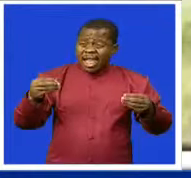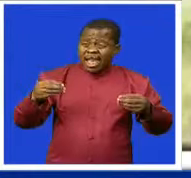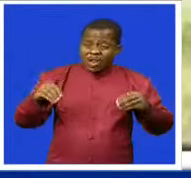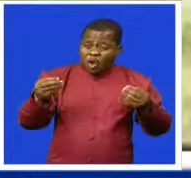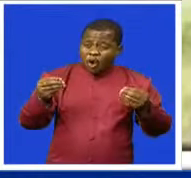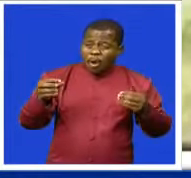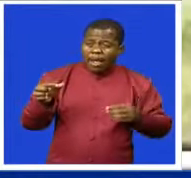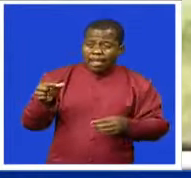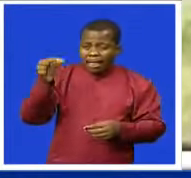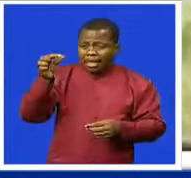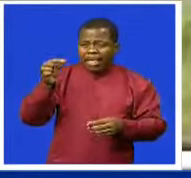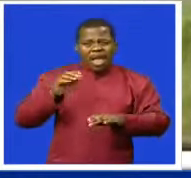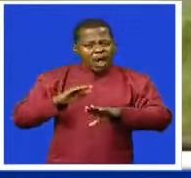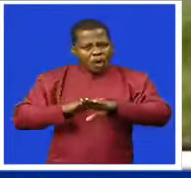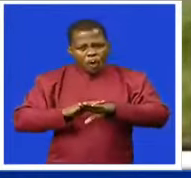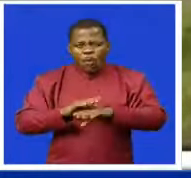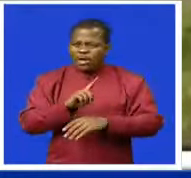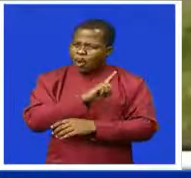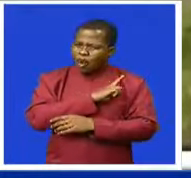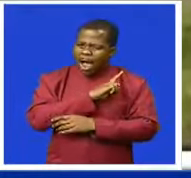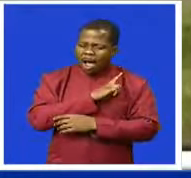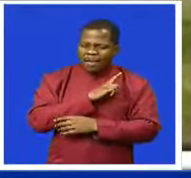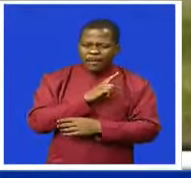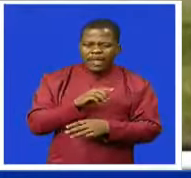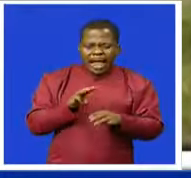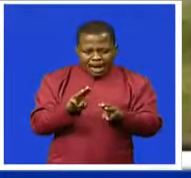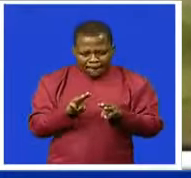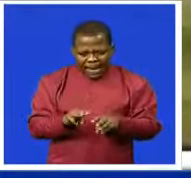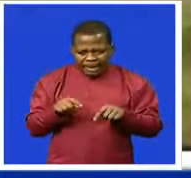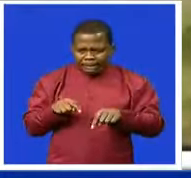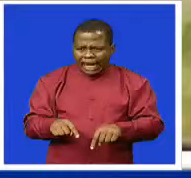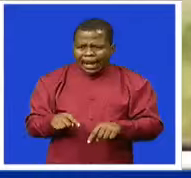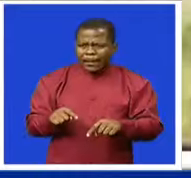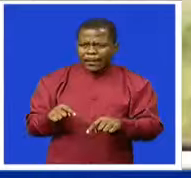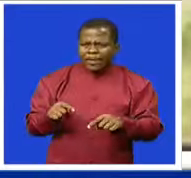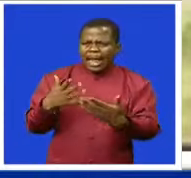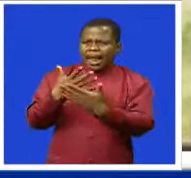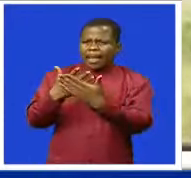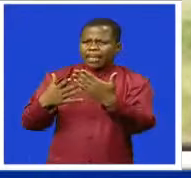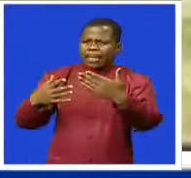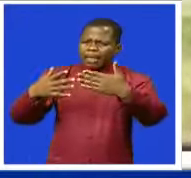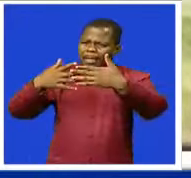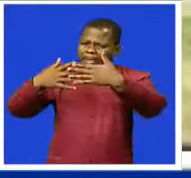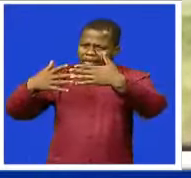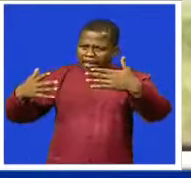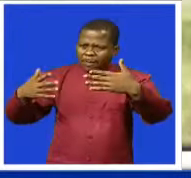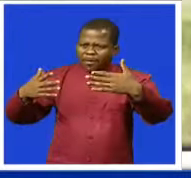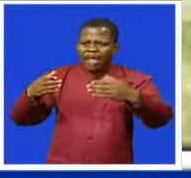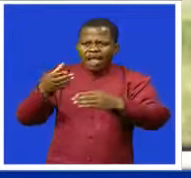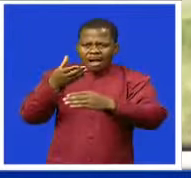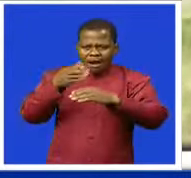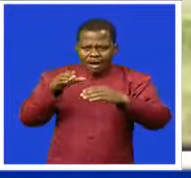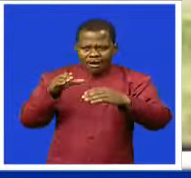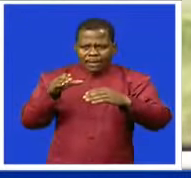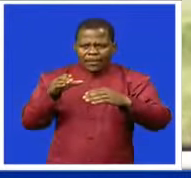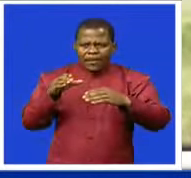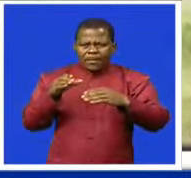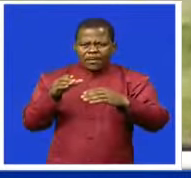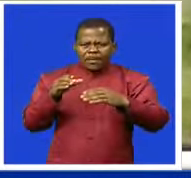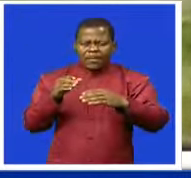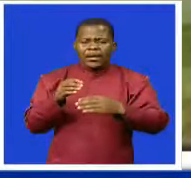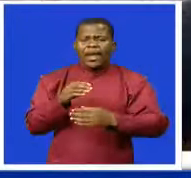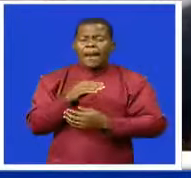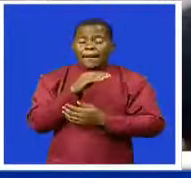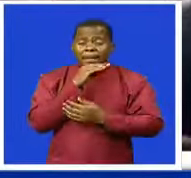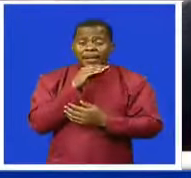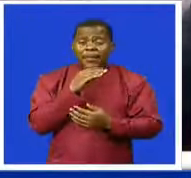abathona lolifafa njengale seyibhabathona manje ngiko ke baqale ngalabo thishela nje kubona ukuthi naku sesiyaqhubeka